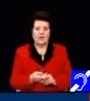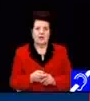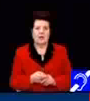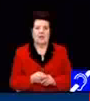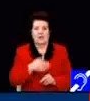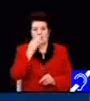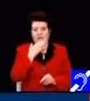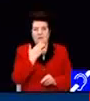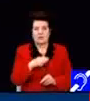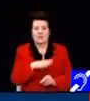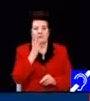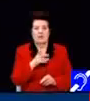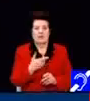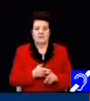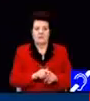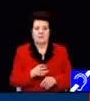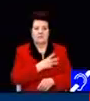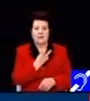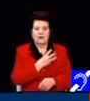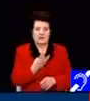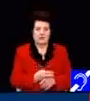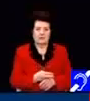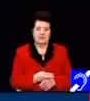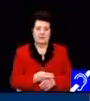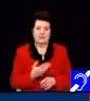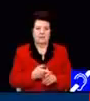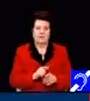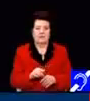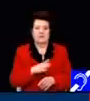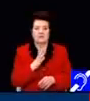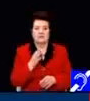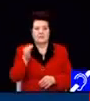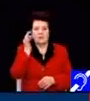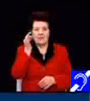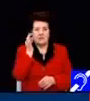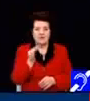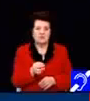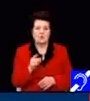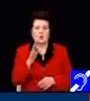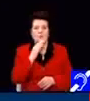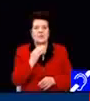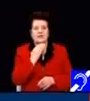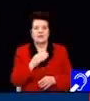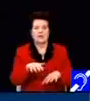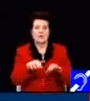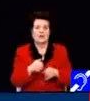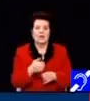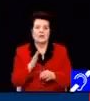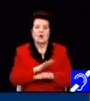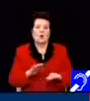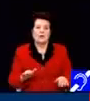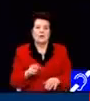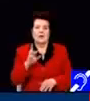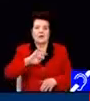tatăl avea aceste aspirații. Dumitru Bogos, în cartea sa La Răspânt, își amintește cum tatăl l-a luat în copilărie la Iași